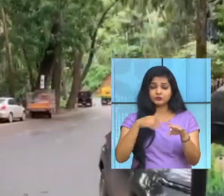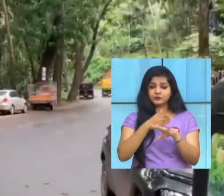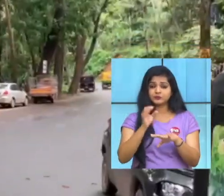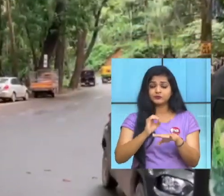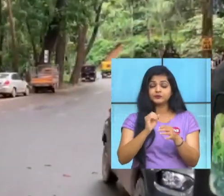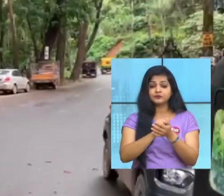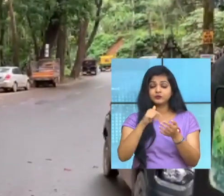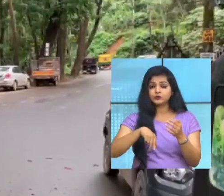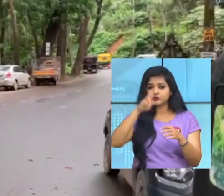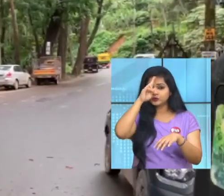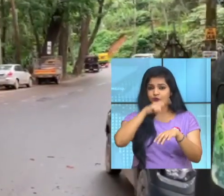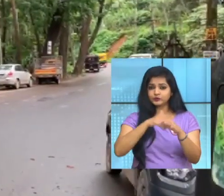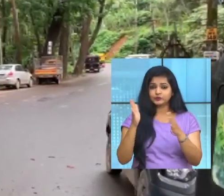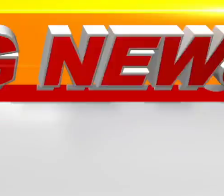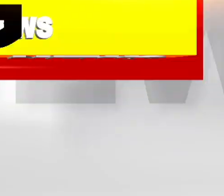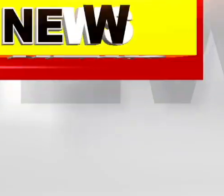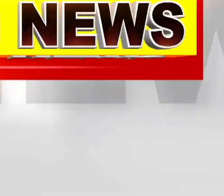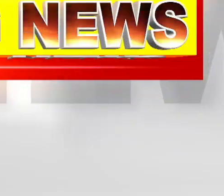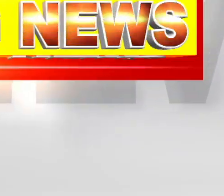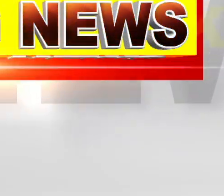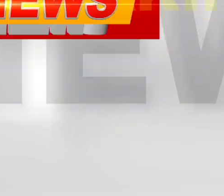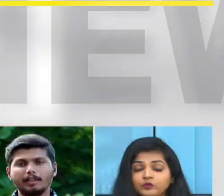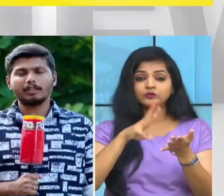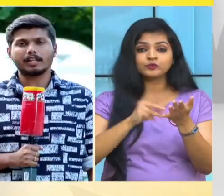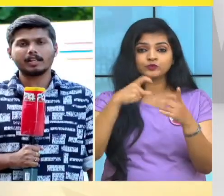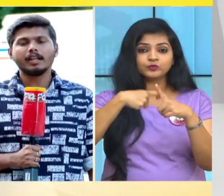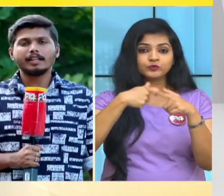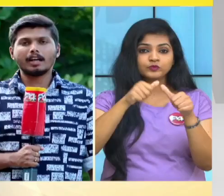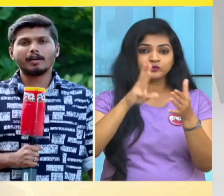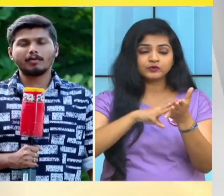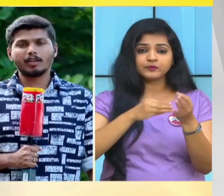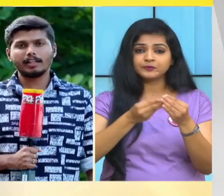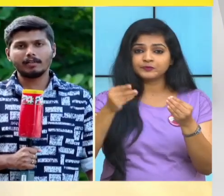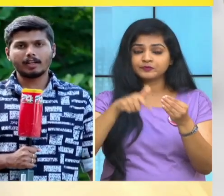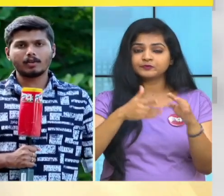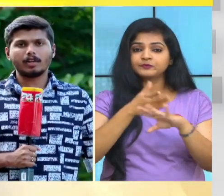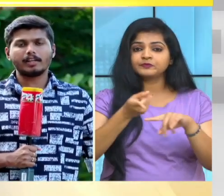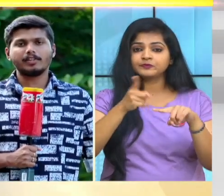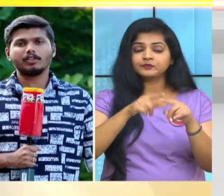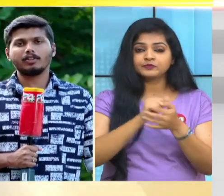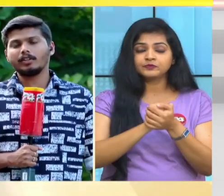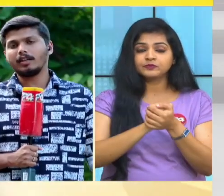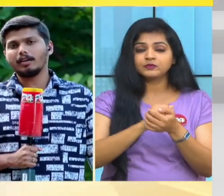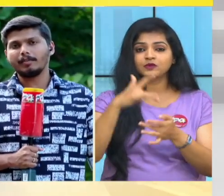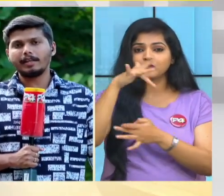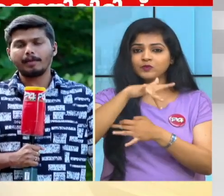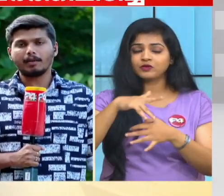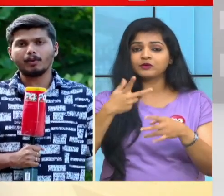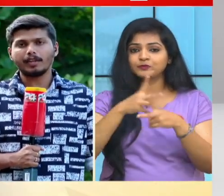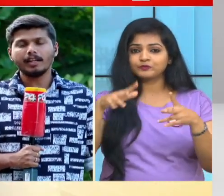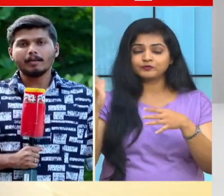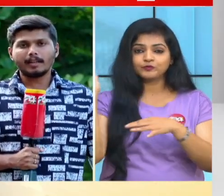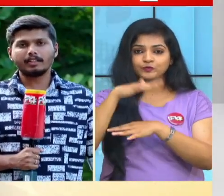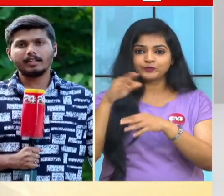ഇന്ന് ഉച്ചയോടെ കോഴിക്കോട് മുക്കം റോഡിലെ മണാശ്ശേരി സ്കൂളിന് സമീപത്ത് വെച്ചാണ് ഈ അപകടമുണ്ടായത്. വാഴക്കുല കയറ്റി വന്നിരുന്ന മിനി പിക്കപ്പ്